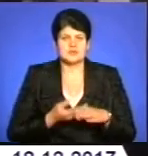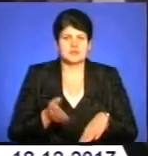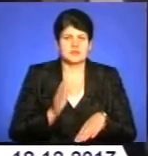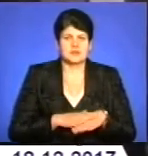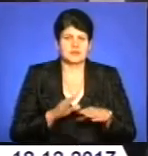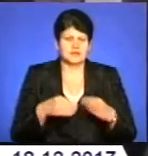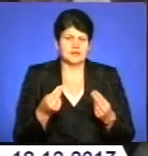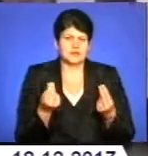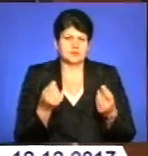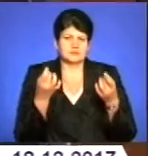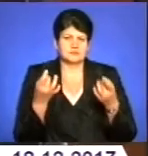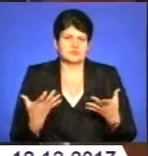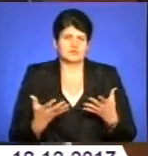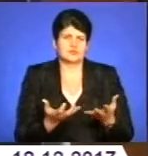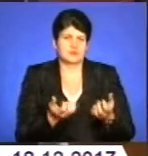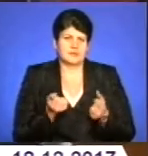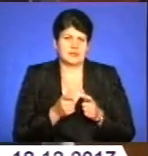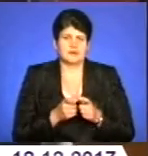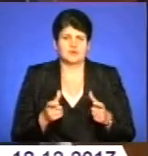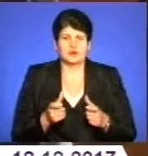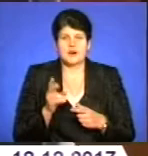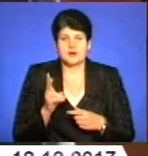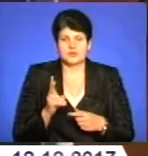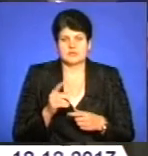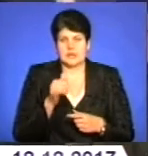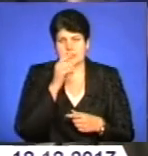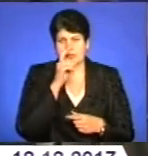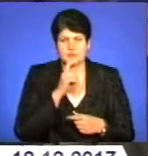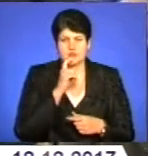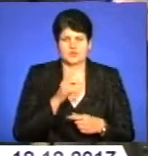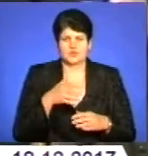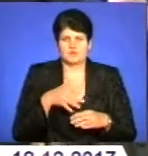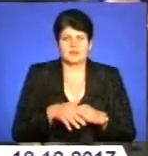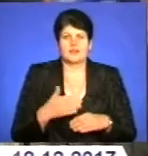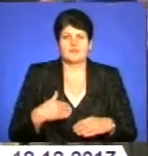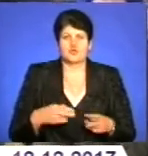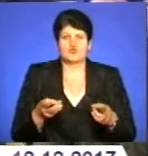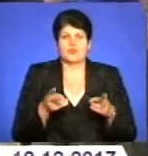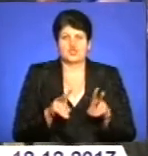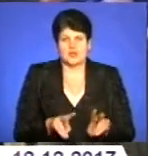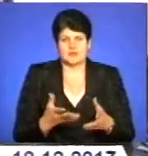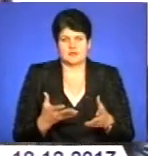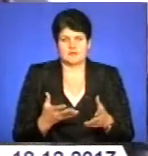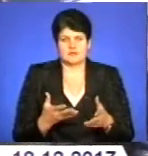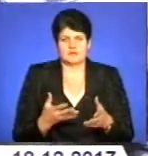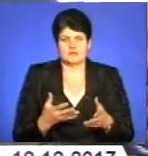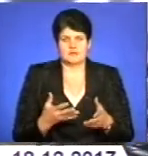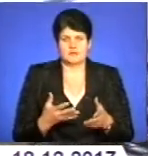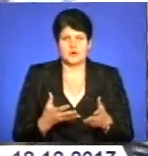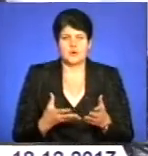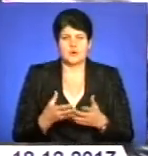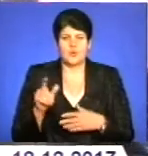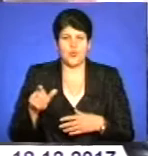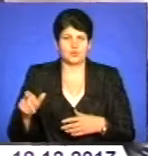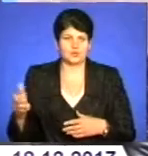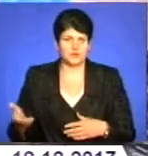простіше дати кондуктору готівку і отримати квиток. А дехто ніяк не збагне, навіщо залишати кондукторів. Думаю, що це позитивно, що